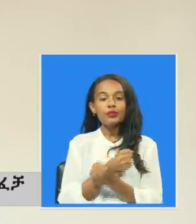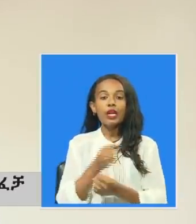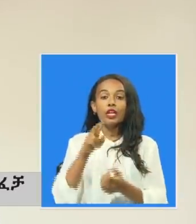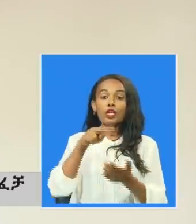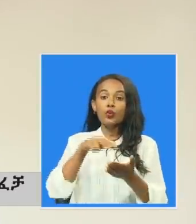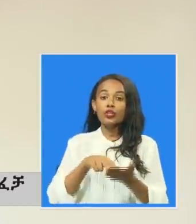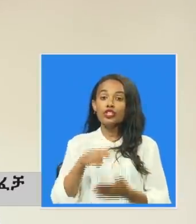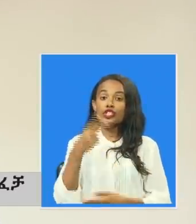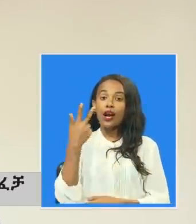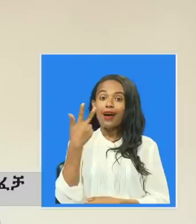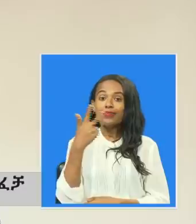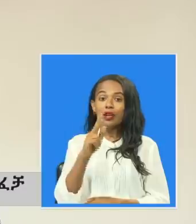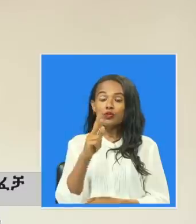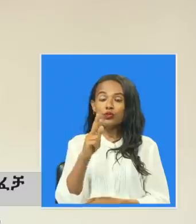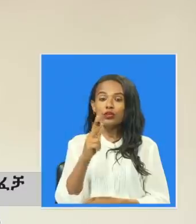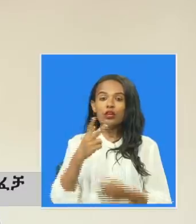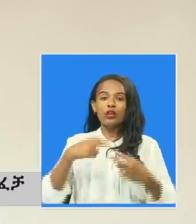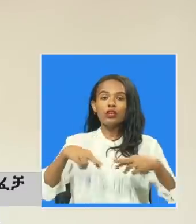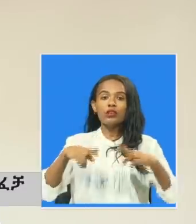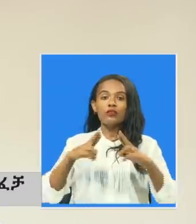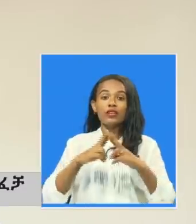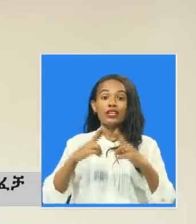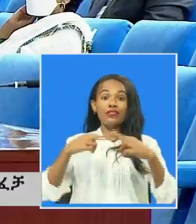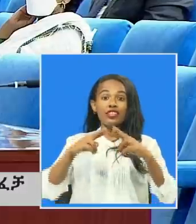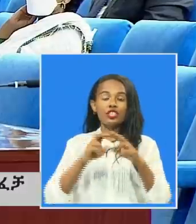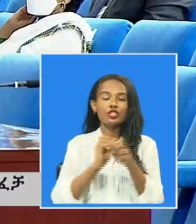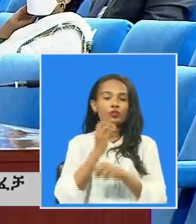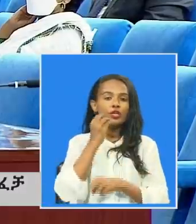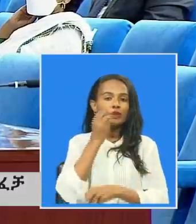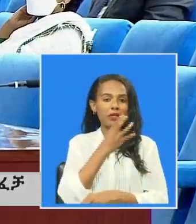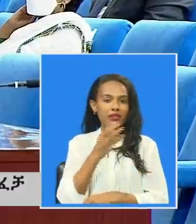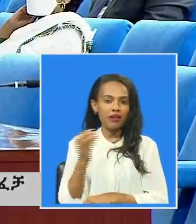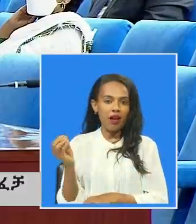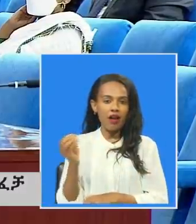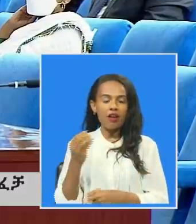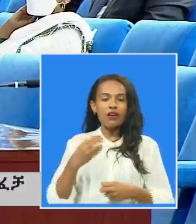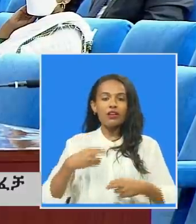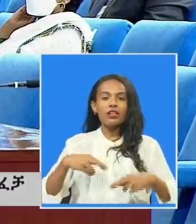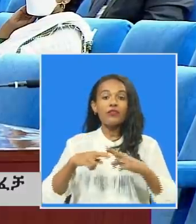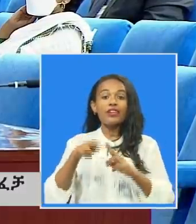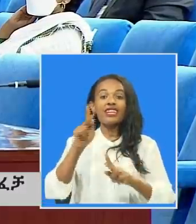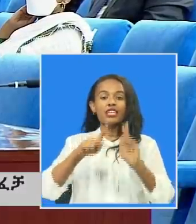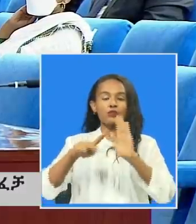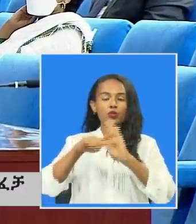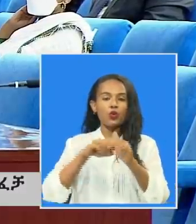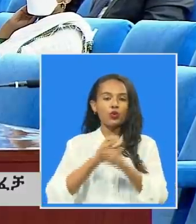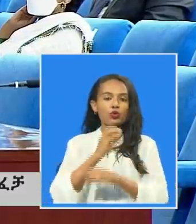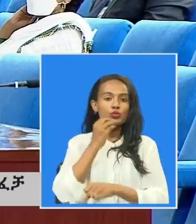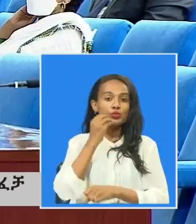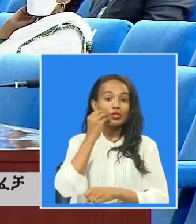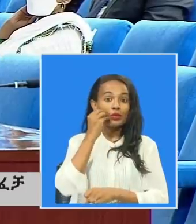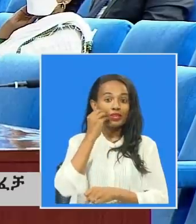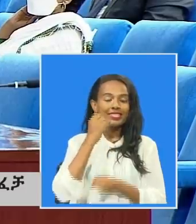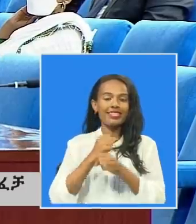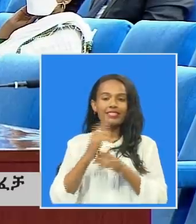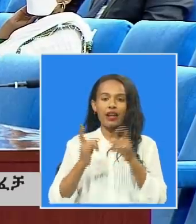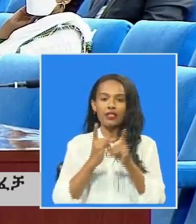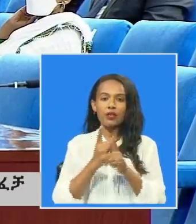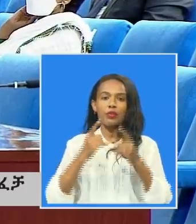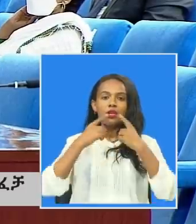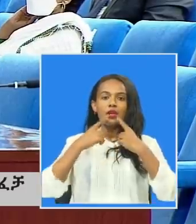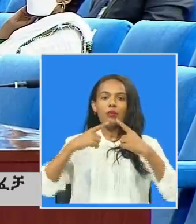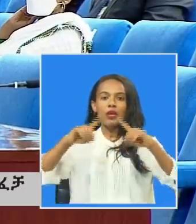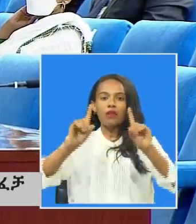የሁለትሺ 13 የኢፌድሪ ፌዴሬሽን ምክር ቤትና የኢፌድሪ ህዝብ ተወካዮች ምክር ቤት ስራ ዘመን